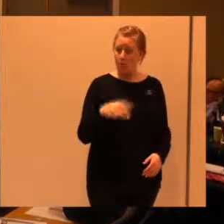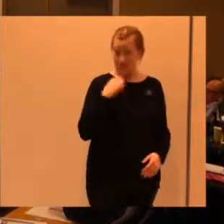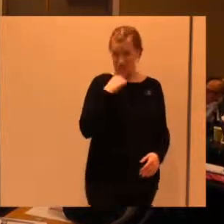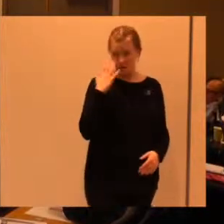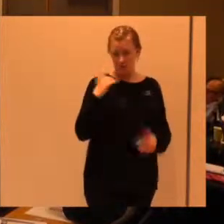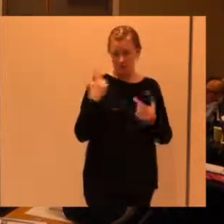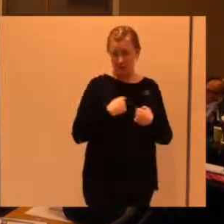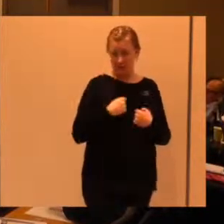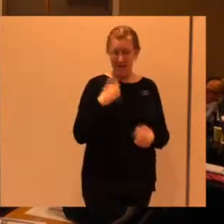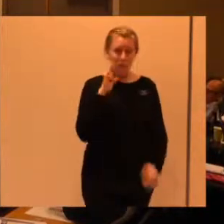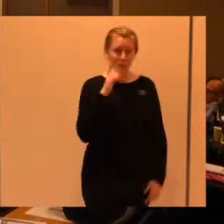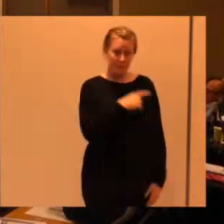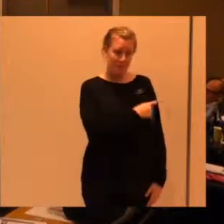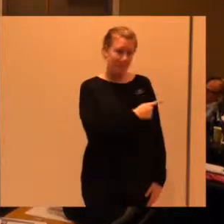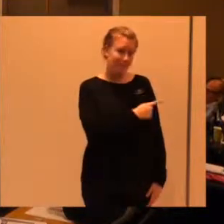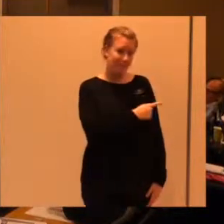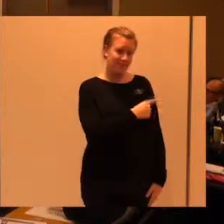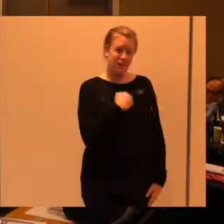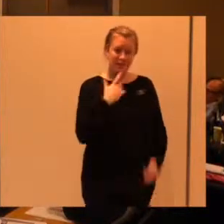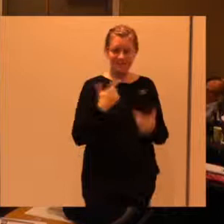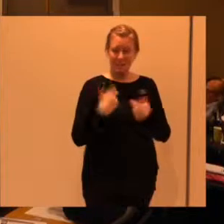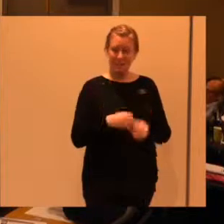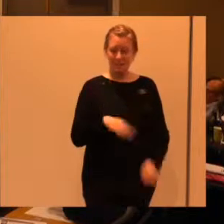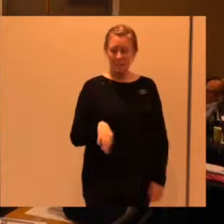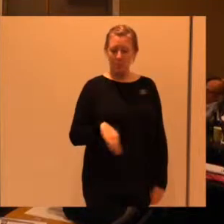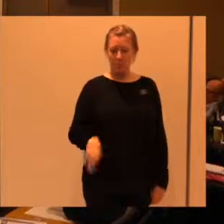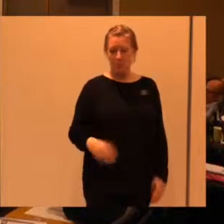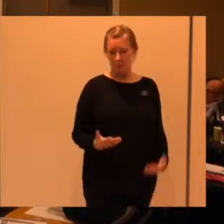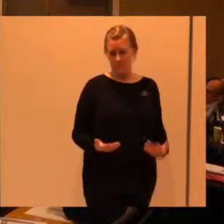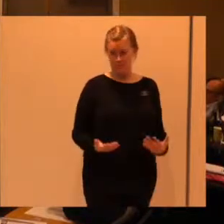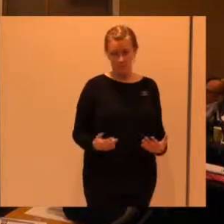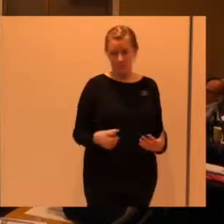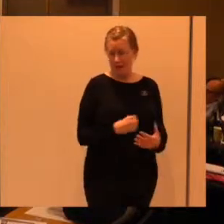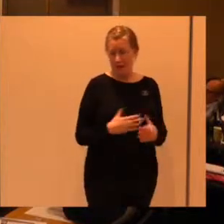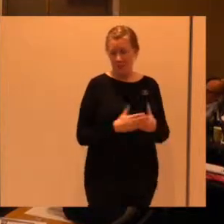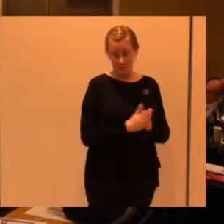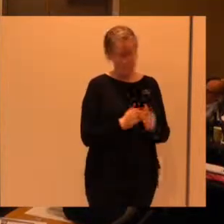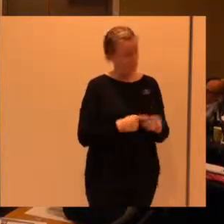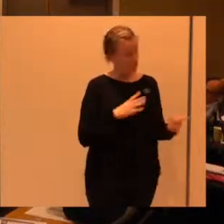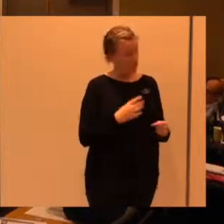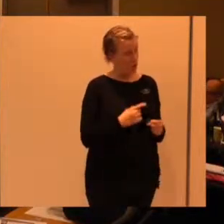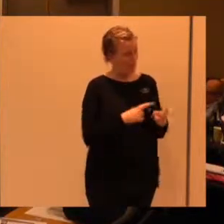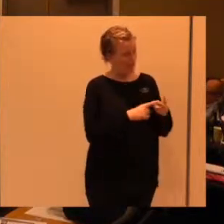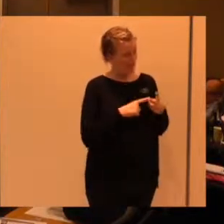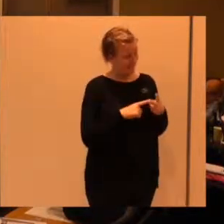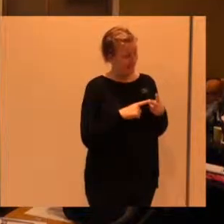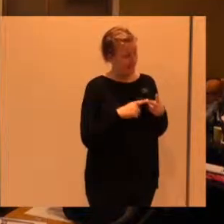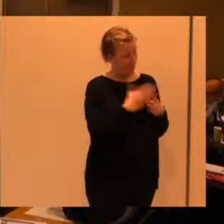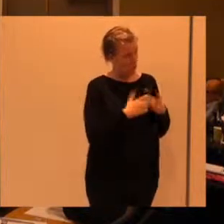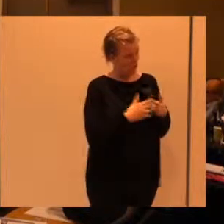frågar mig nu eller vad jag säger. Den kan spela in allting och så kan jag skriva. Och sen har jag en dator till här. Så jag är försedd